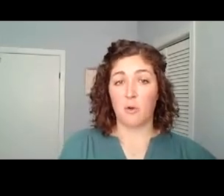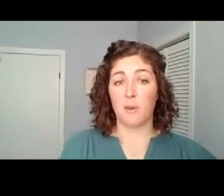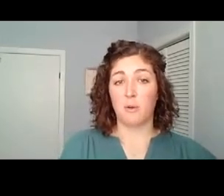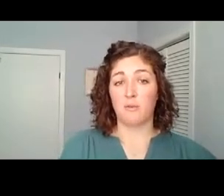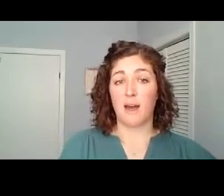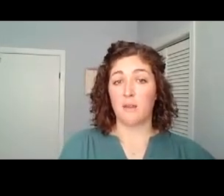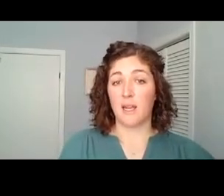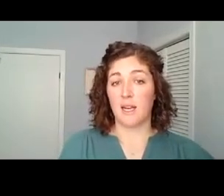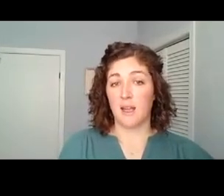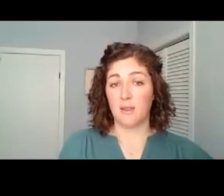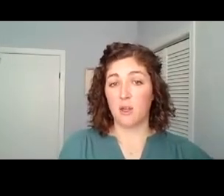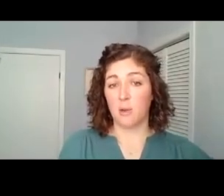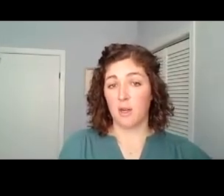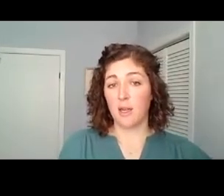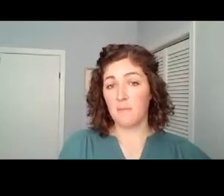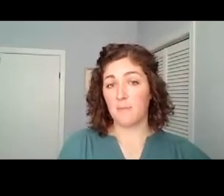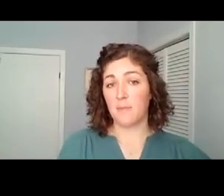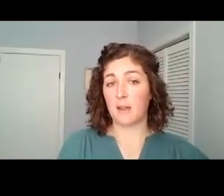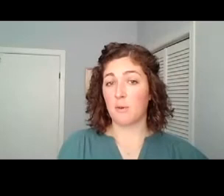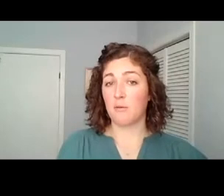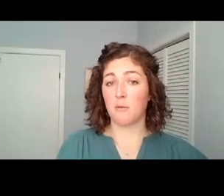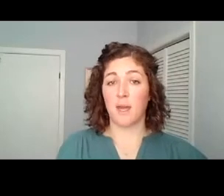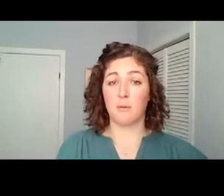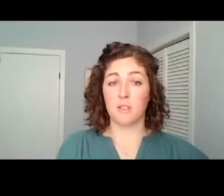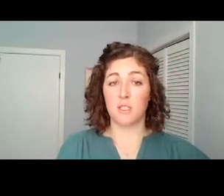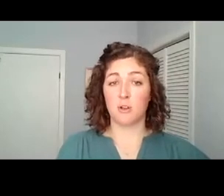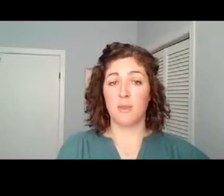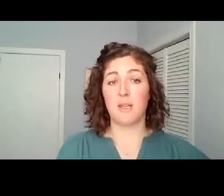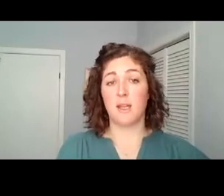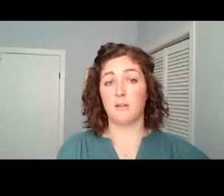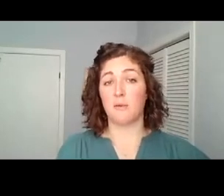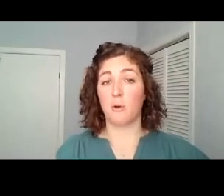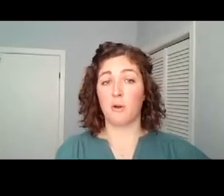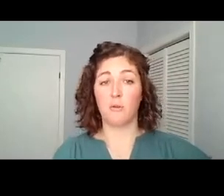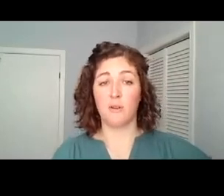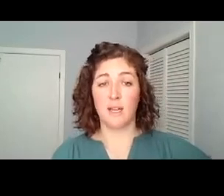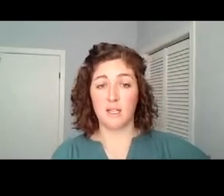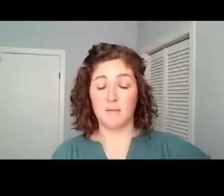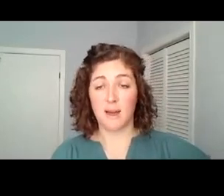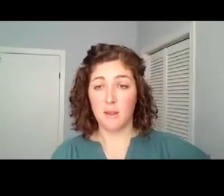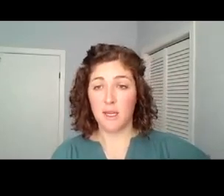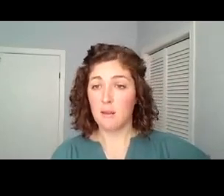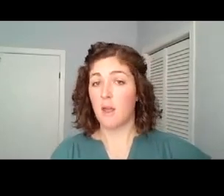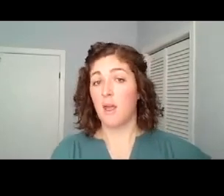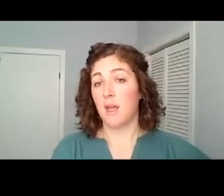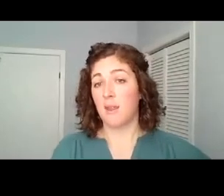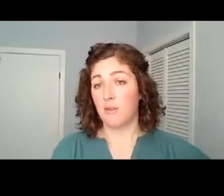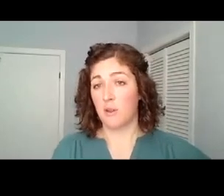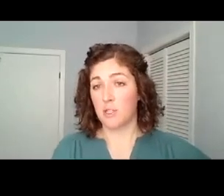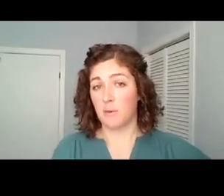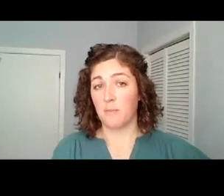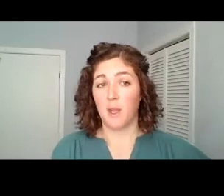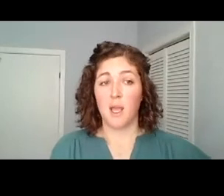apprendrons davantage sur la COVID-19 et que davantage de personnes seront vaccinées, plus les experts seront en mesure de déterminer